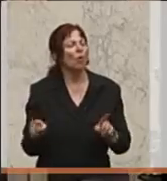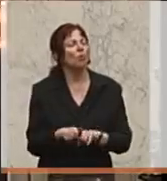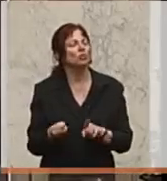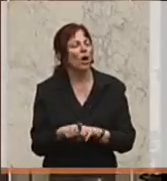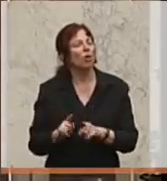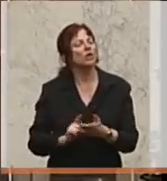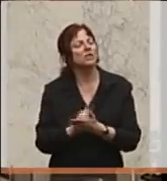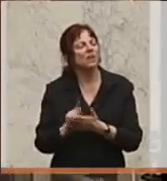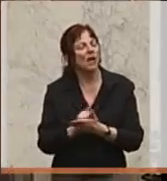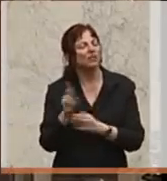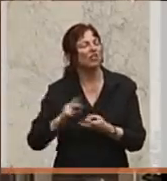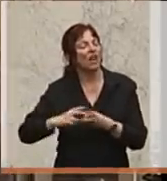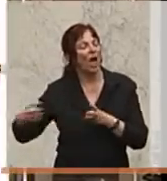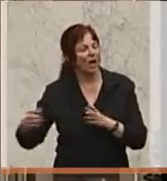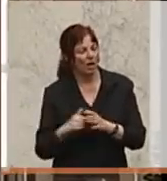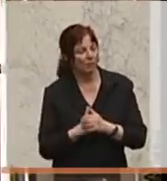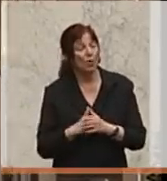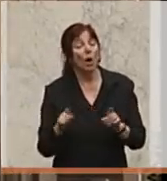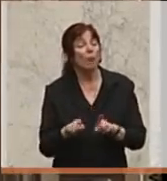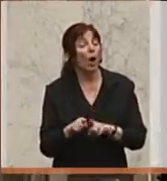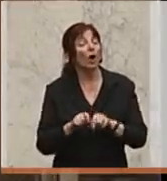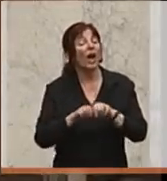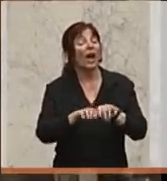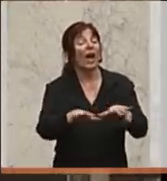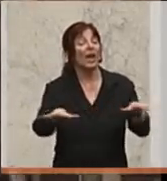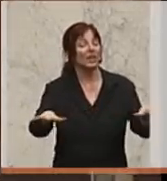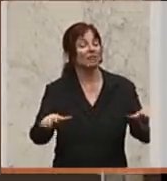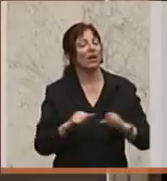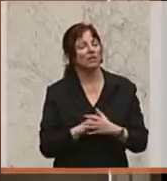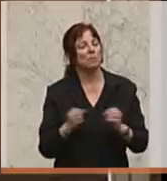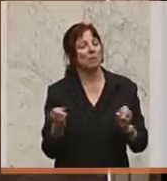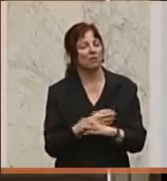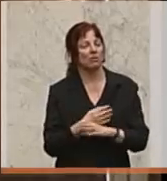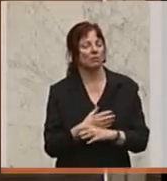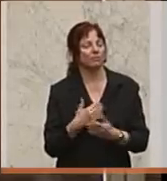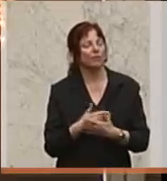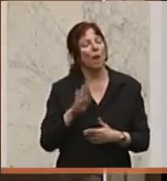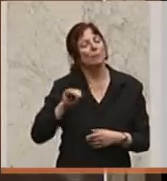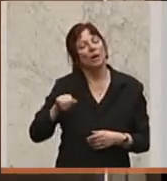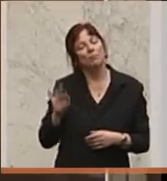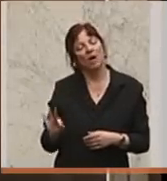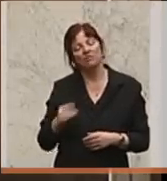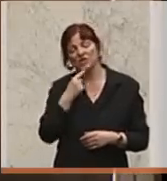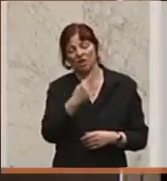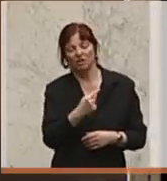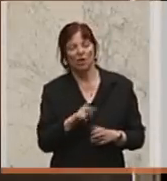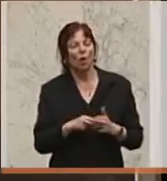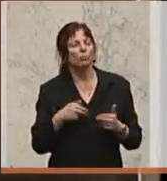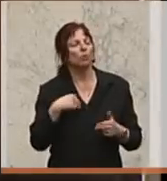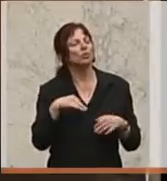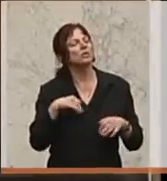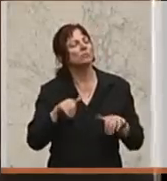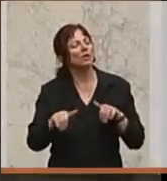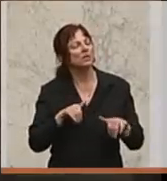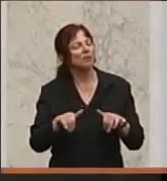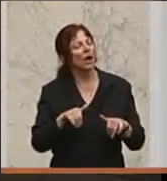des jeweiligen Mediums bestimmt werden. Was schreibt das BMF? Das Bundesministerium für Finanzen ist bemüht, sämtliche